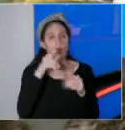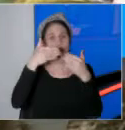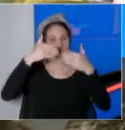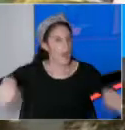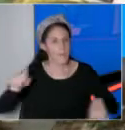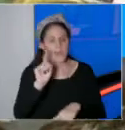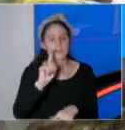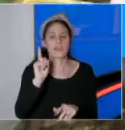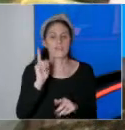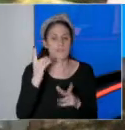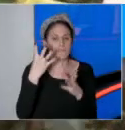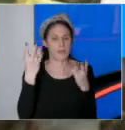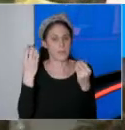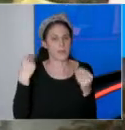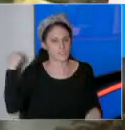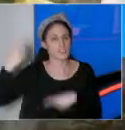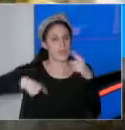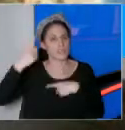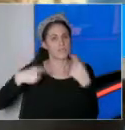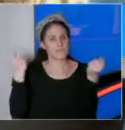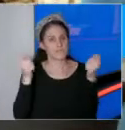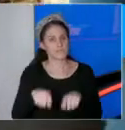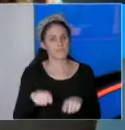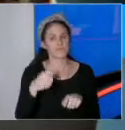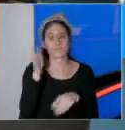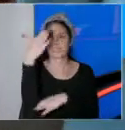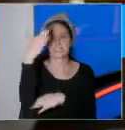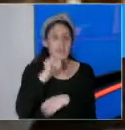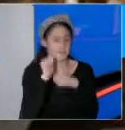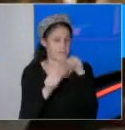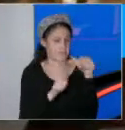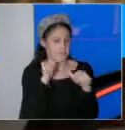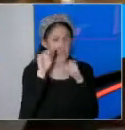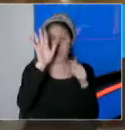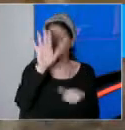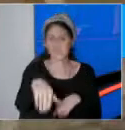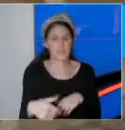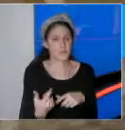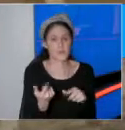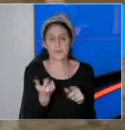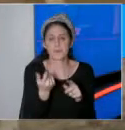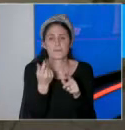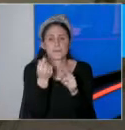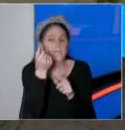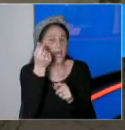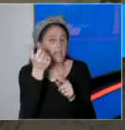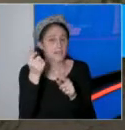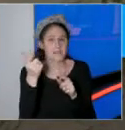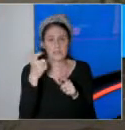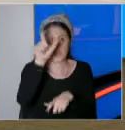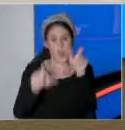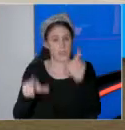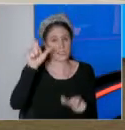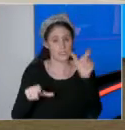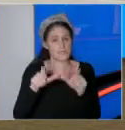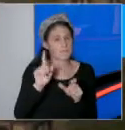סגורה במשך הרבה מאוד שנים. מדינה שלא כל כך חוותה אפילו סוג של קולוניאליזם, ולכן היא כבר